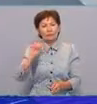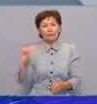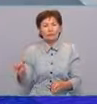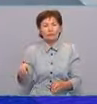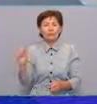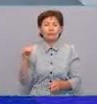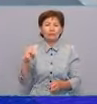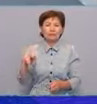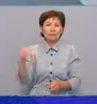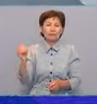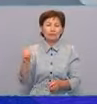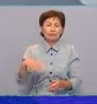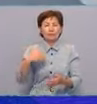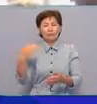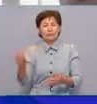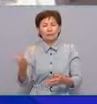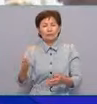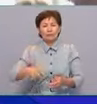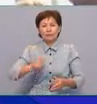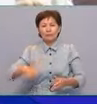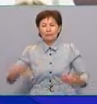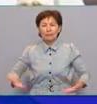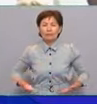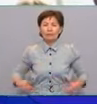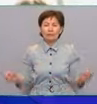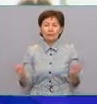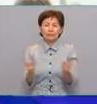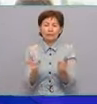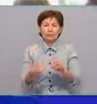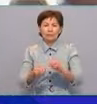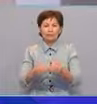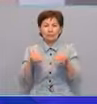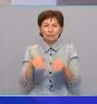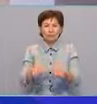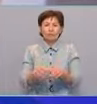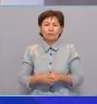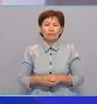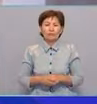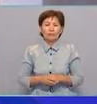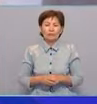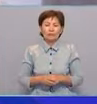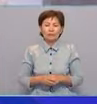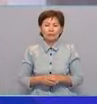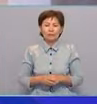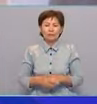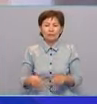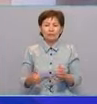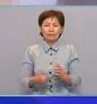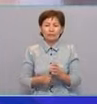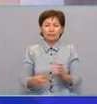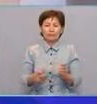қарасты, елді мекен тұрғындарымен жүздесіп, қордаланған мәселелердің шешімін қарастырды. Қайрам елді мекеніне қосылған 600 жер телімі